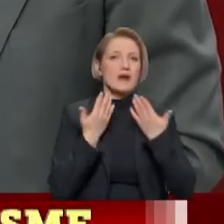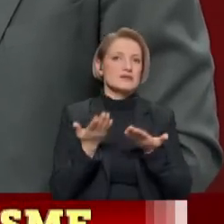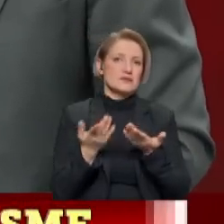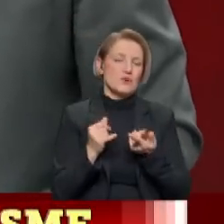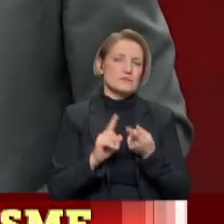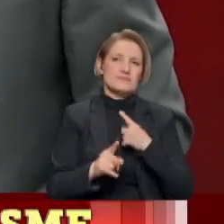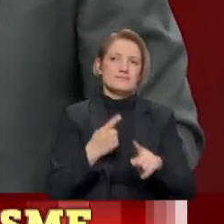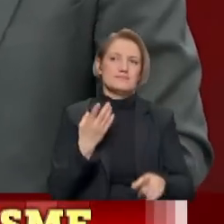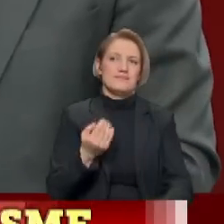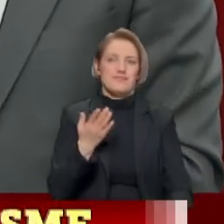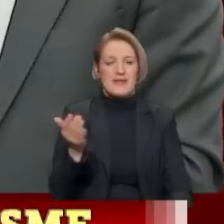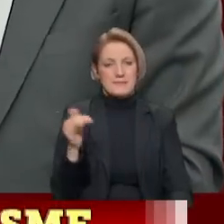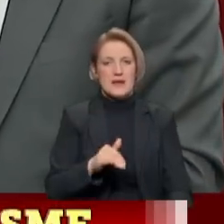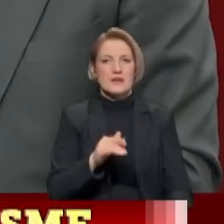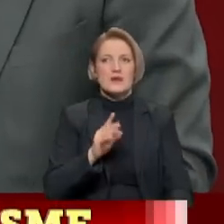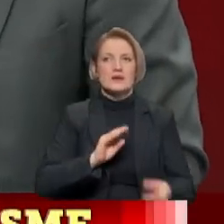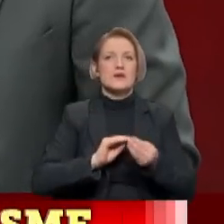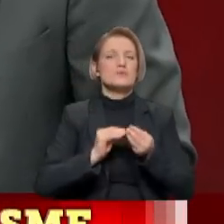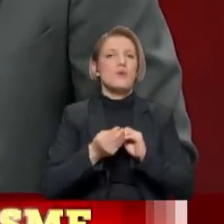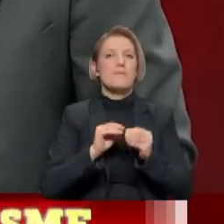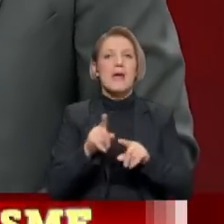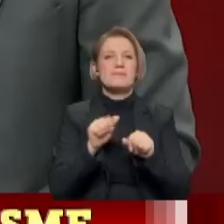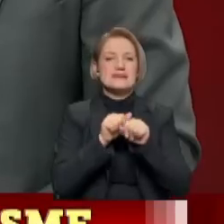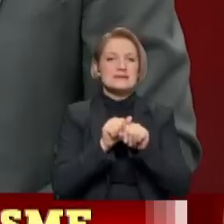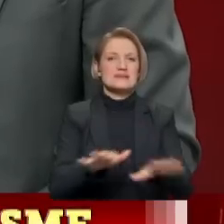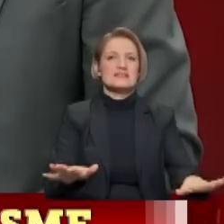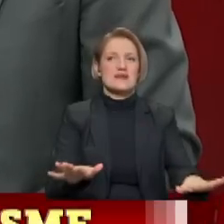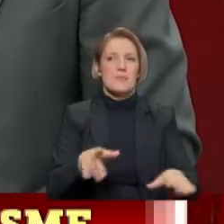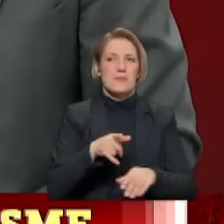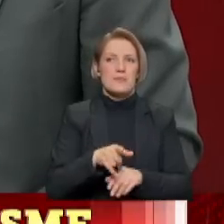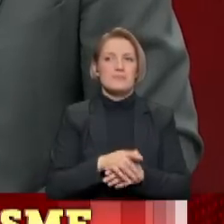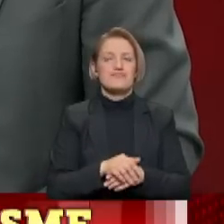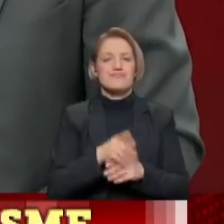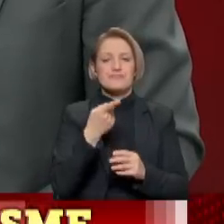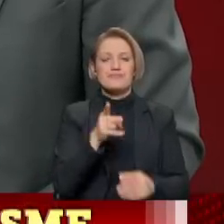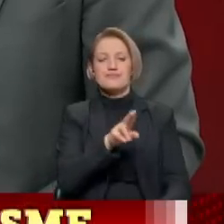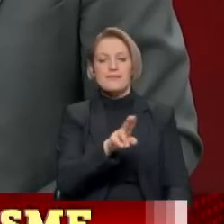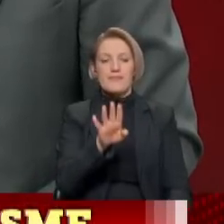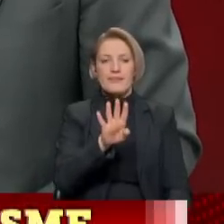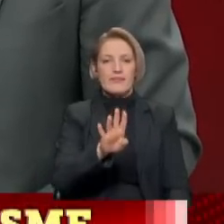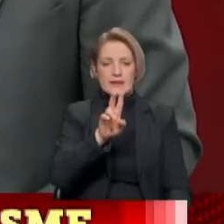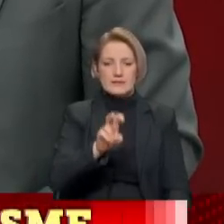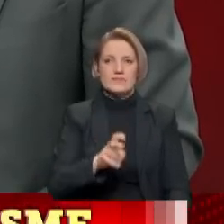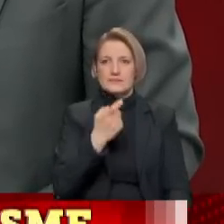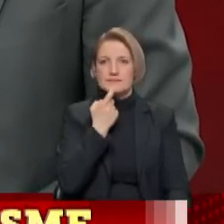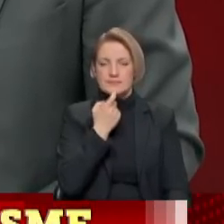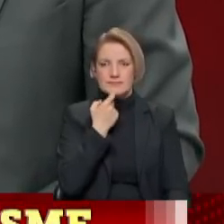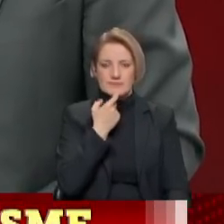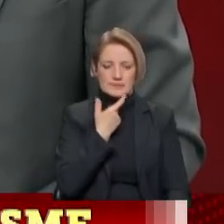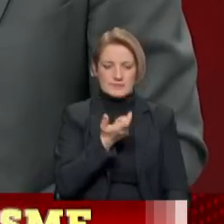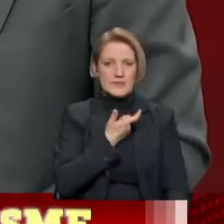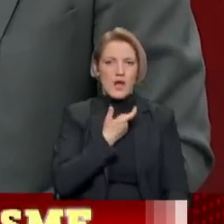siyasallaştı. İşte hep geliyoruz sorun sistemde. Montesquieu 1748 yılında Kanunların